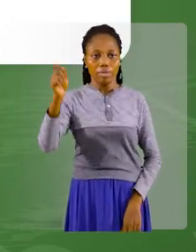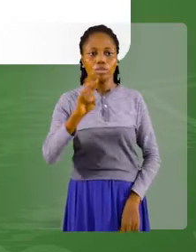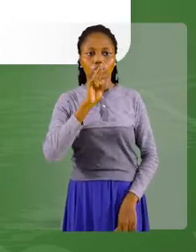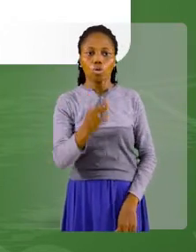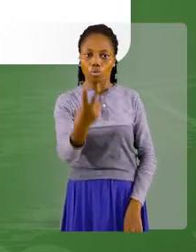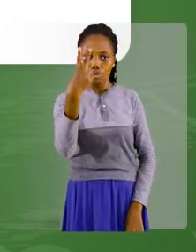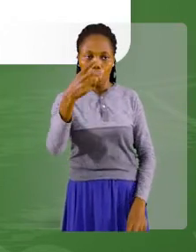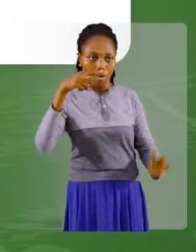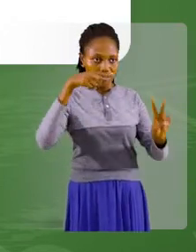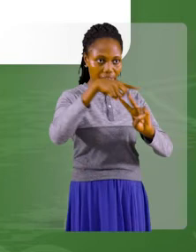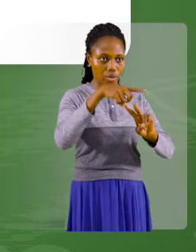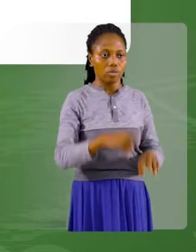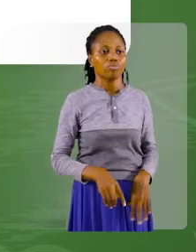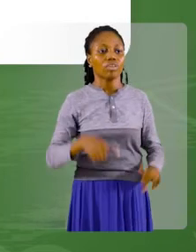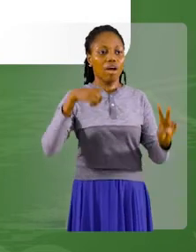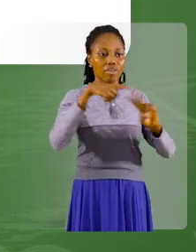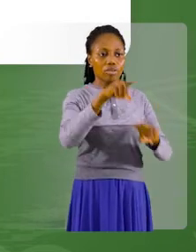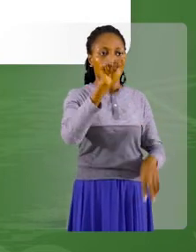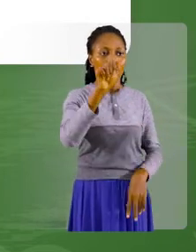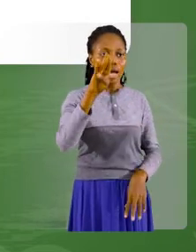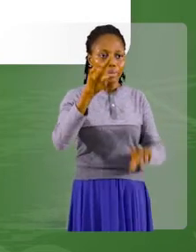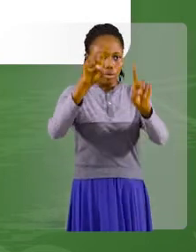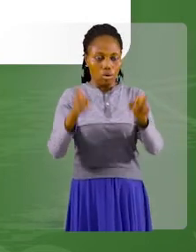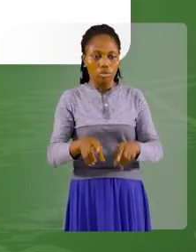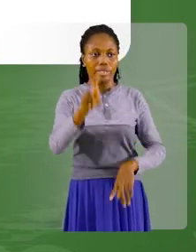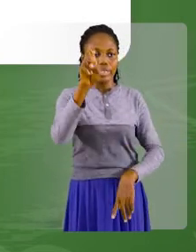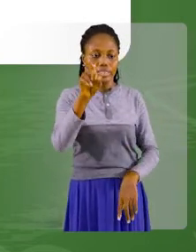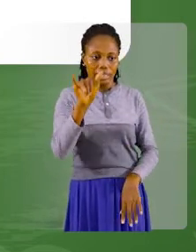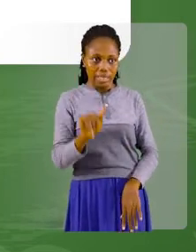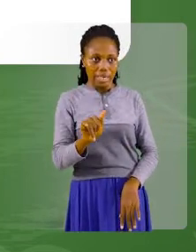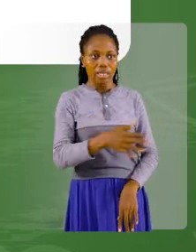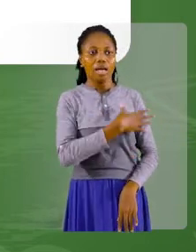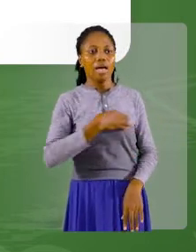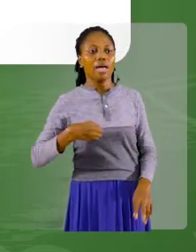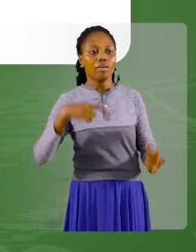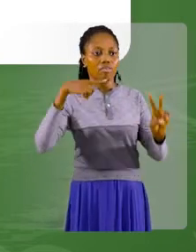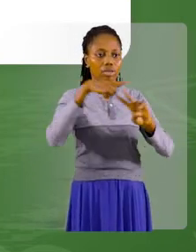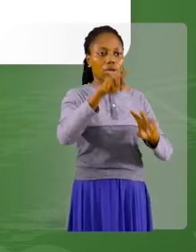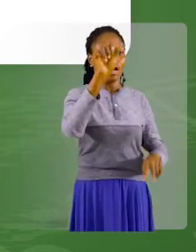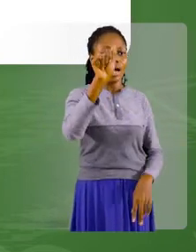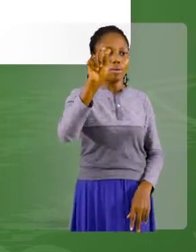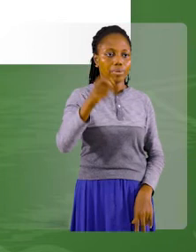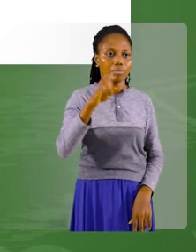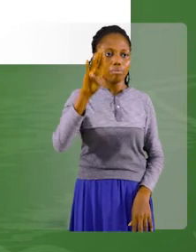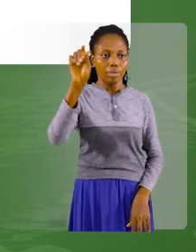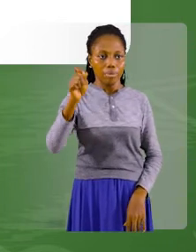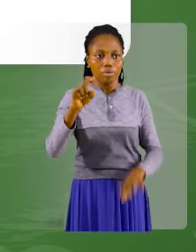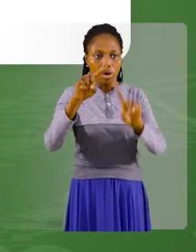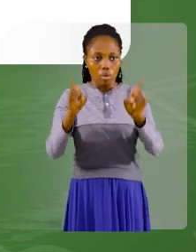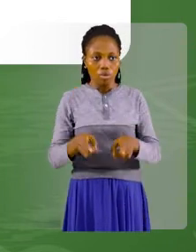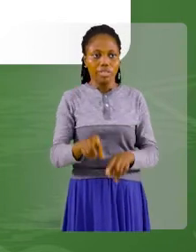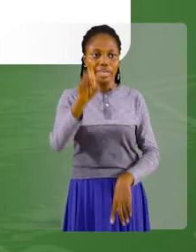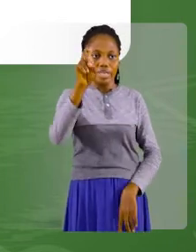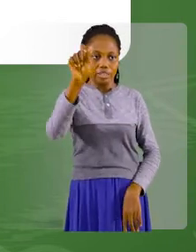vecteurs. Le vecteur AB de coordonnées X, Y et le vecteur A'B'